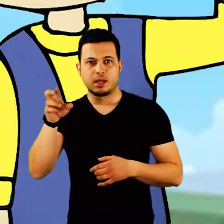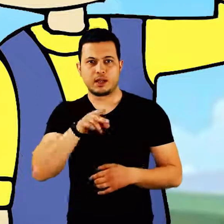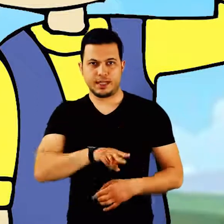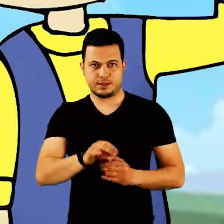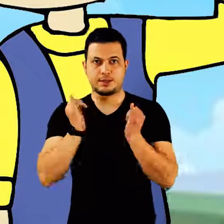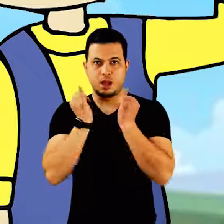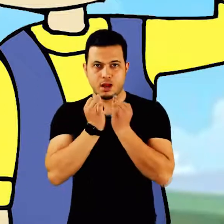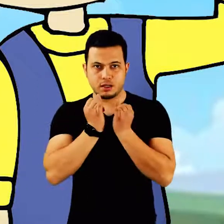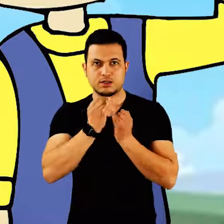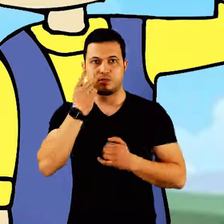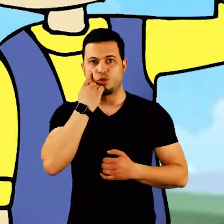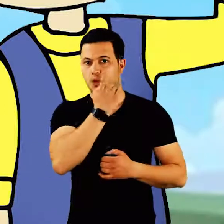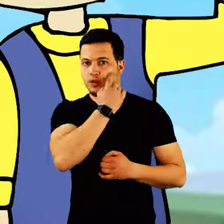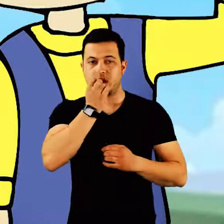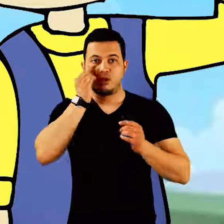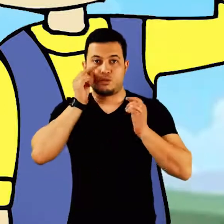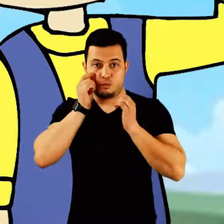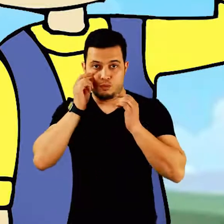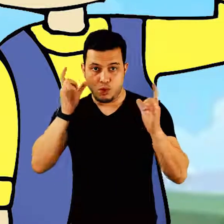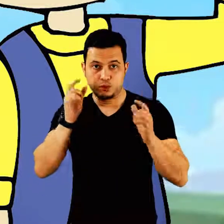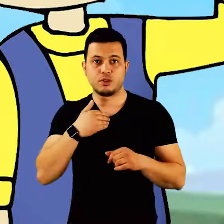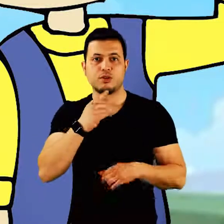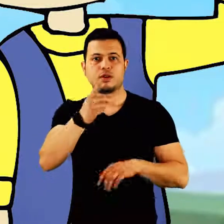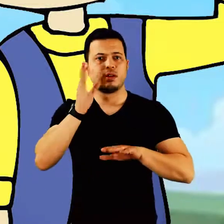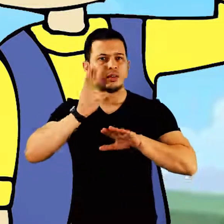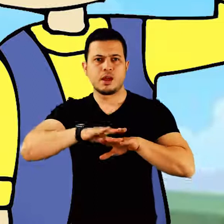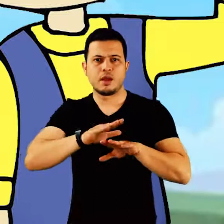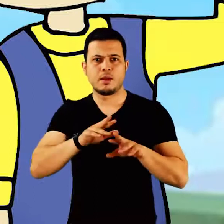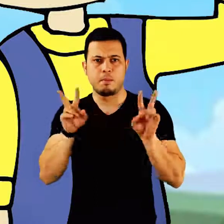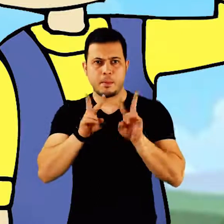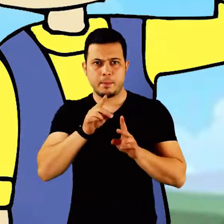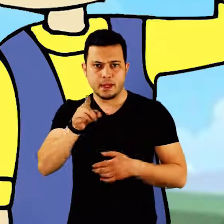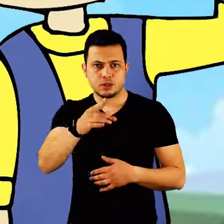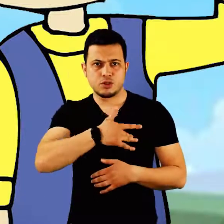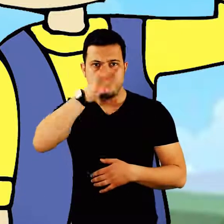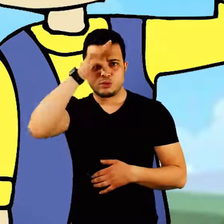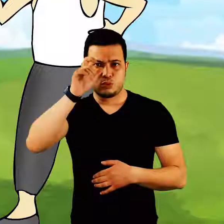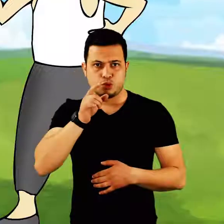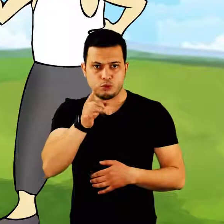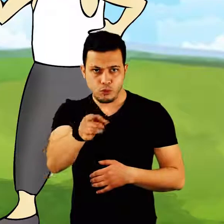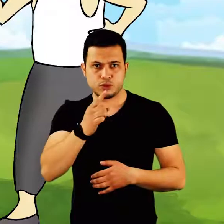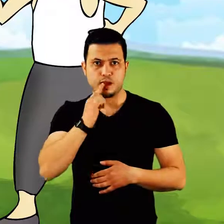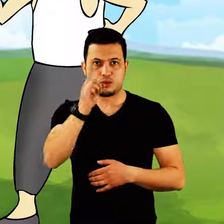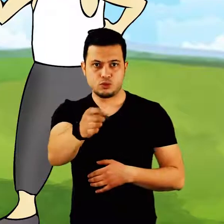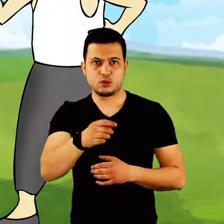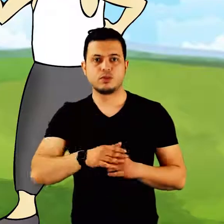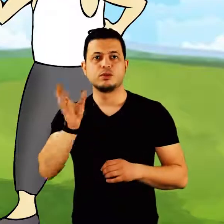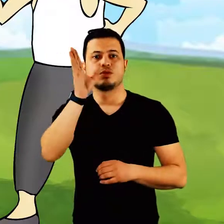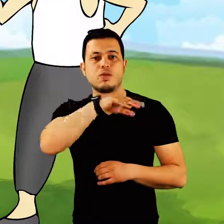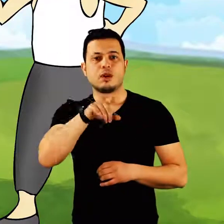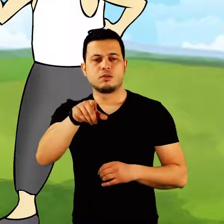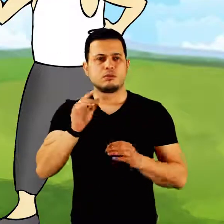gözleri yuvalarından çıkacak bir şekilde... Ne? Mehmet Camtürk mü? Böyle bir şey olabilir